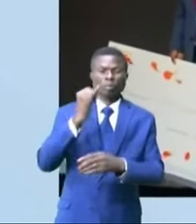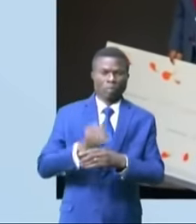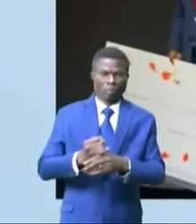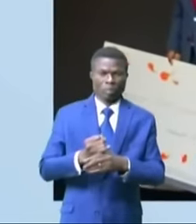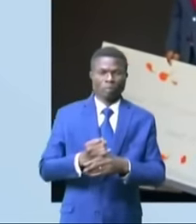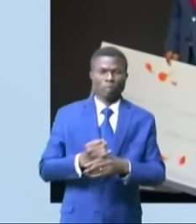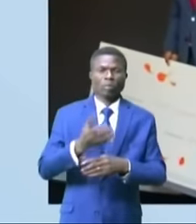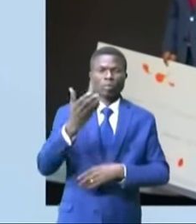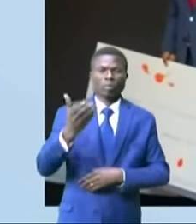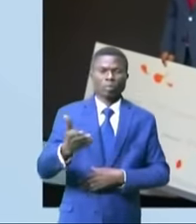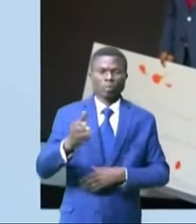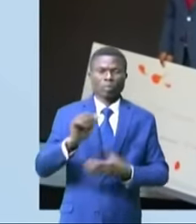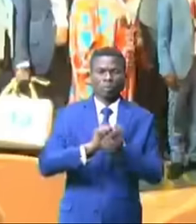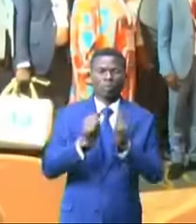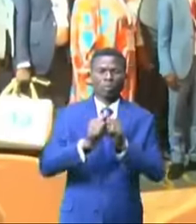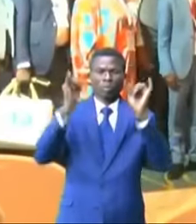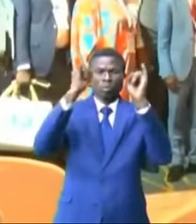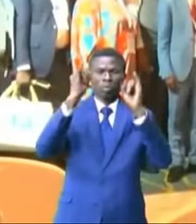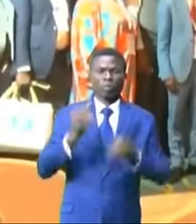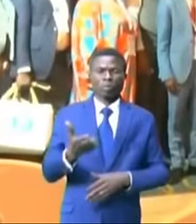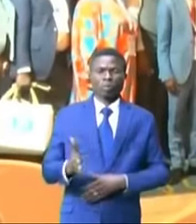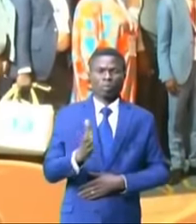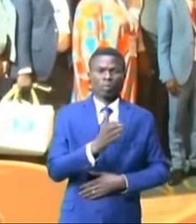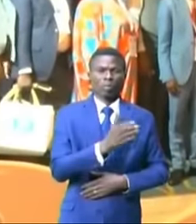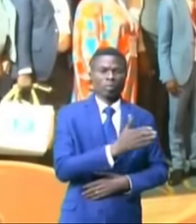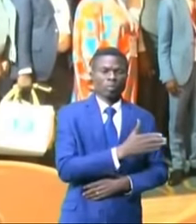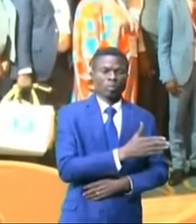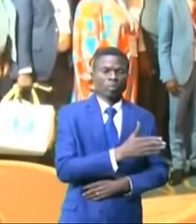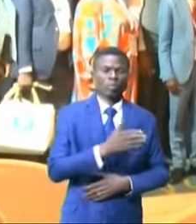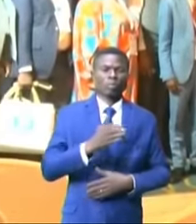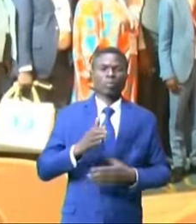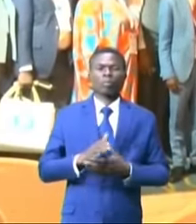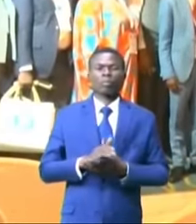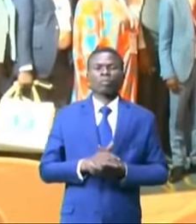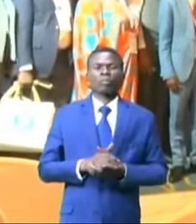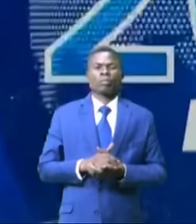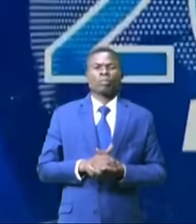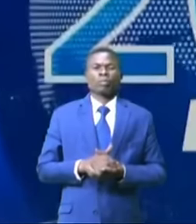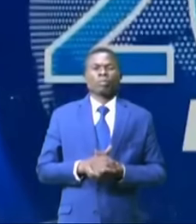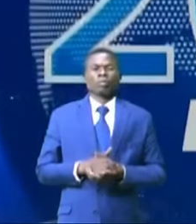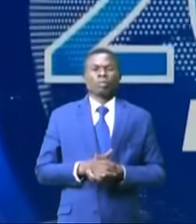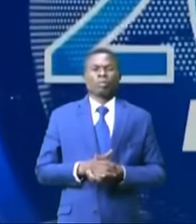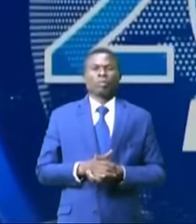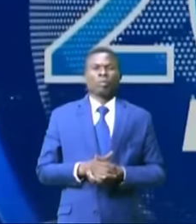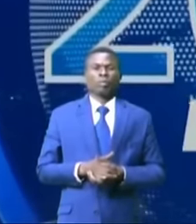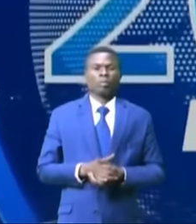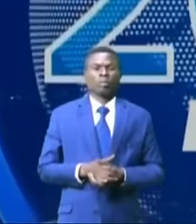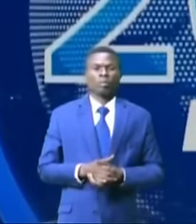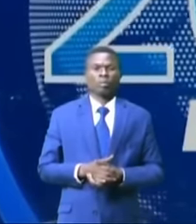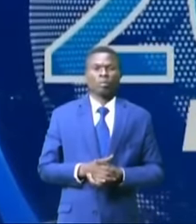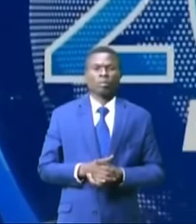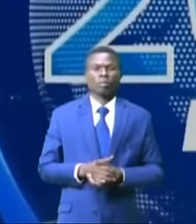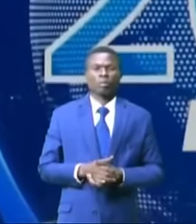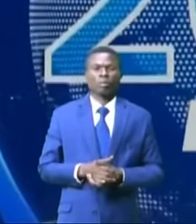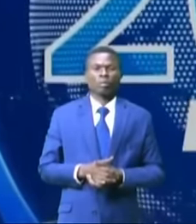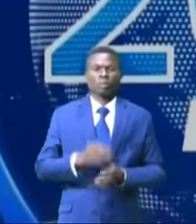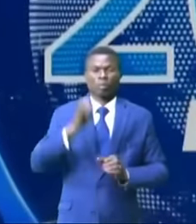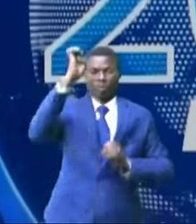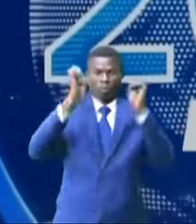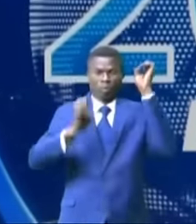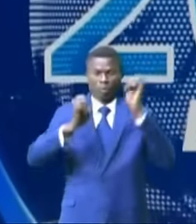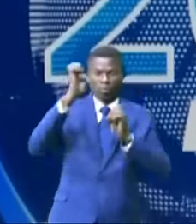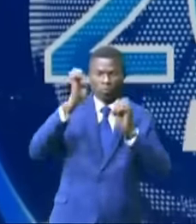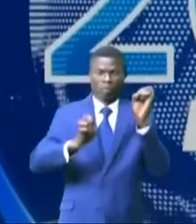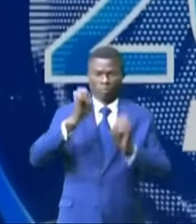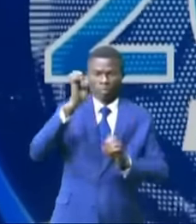tech qui sera organisé dans un tout nouveau format. Et l'évaluation de la mise